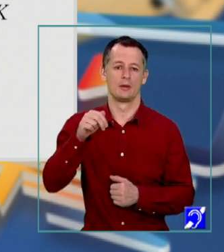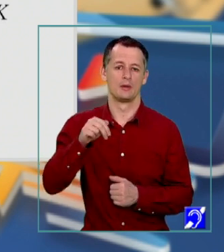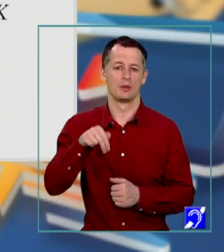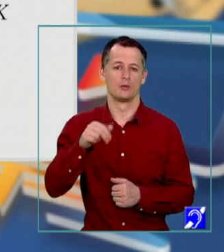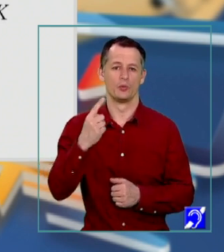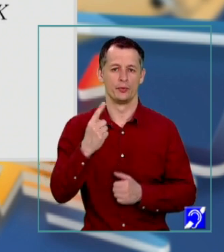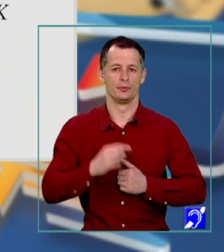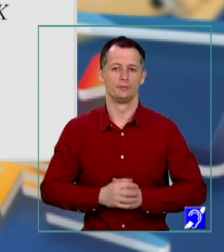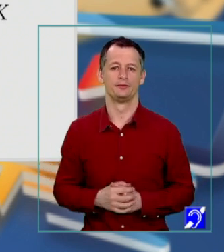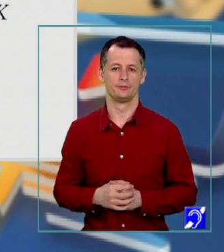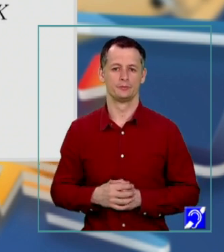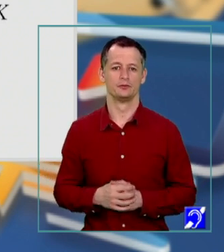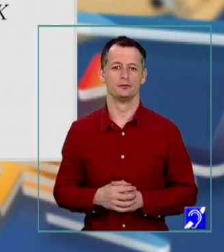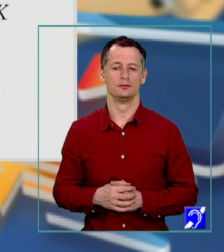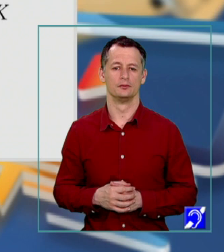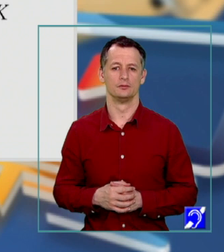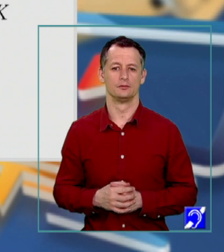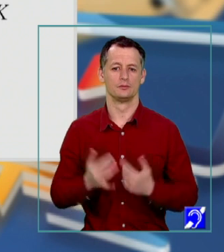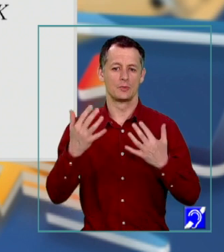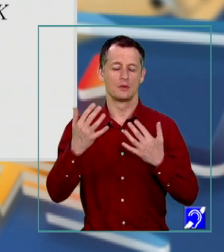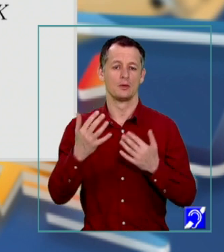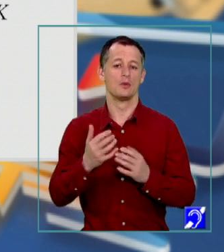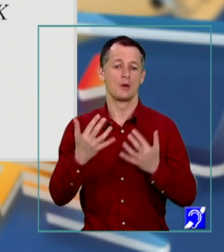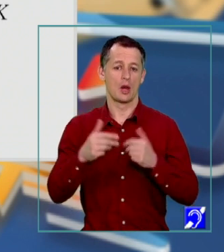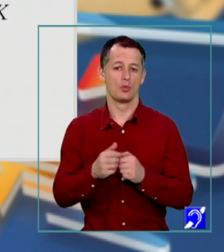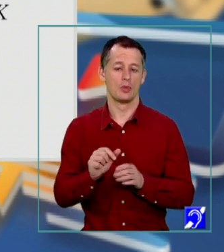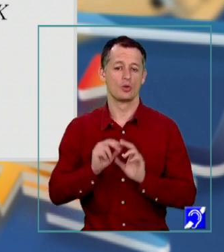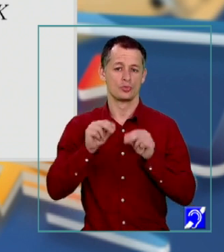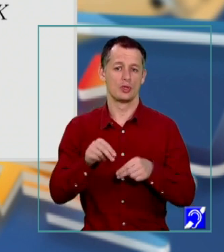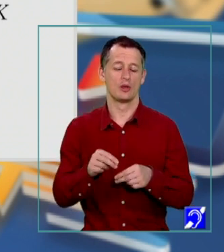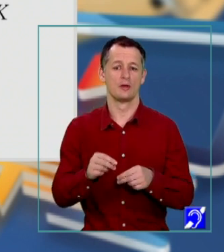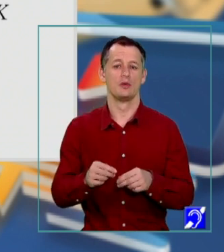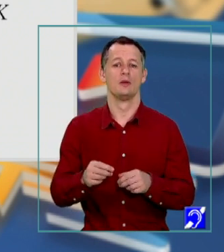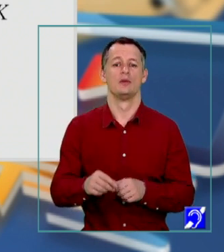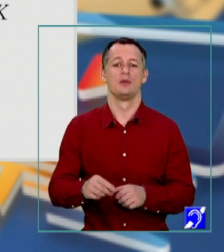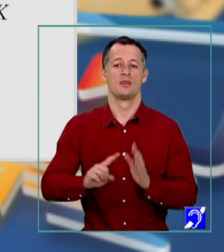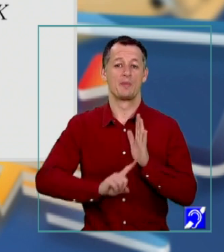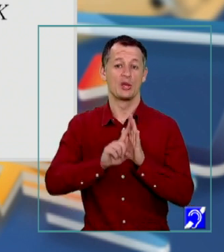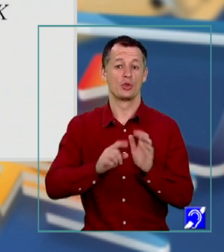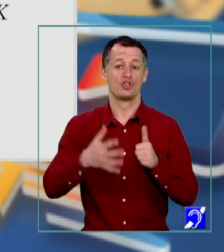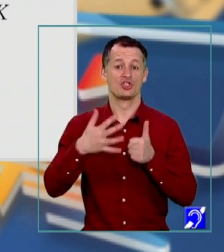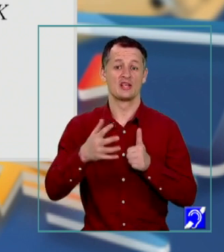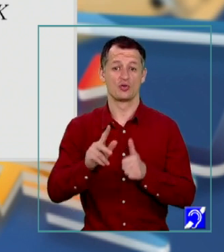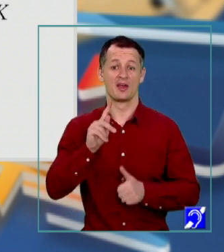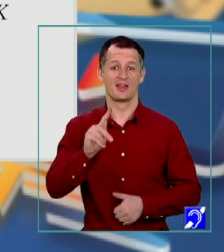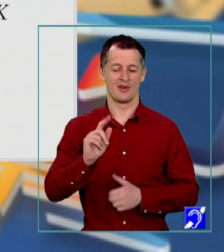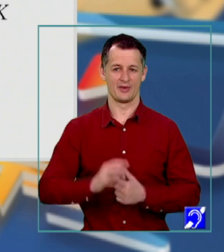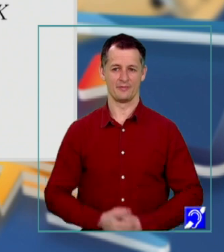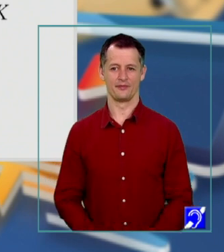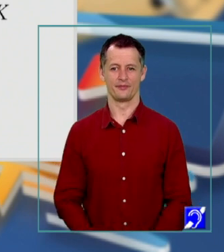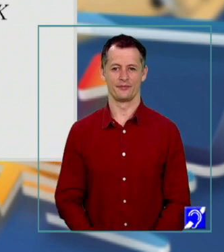R. Calculul ne va conduce la temperatura de 600 de Kelvin. Observați,